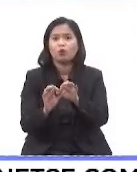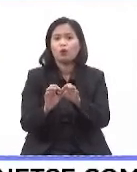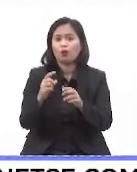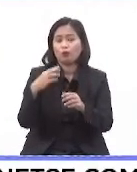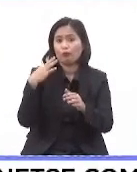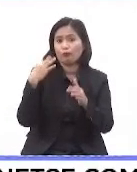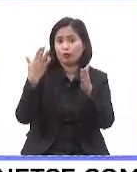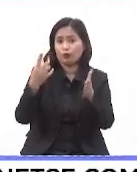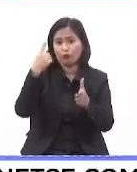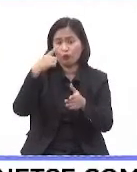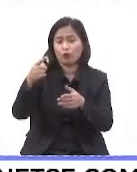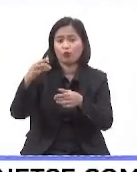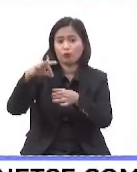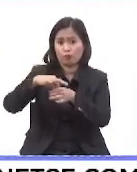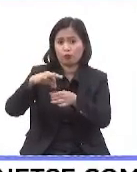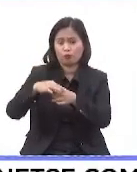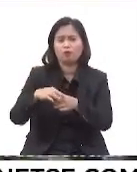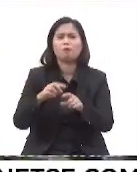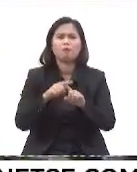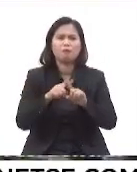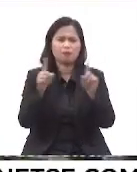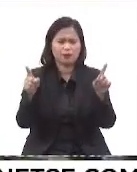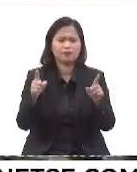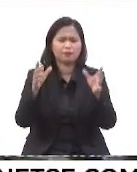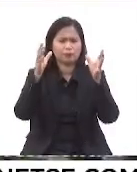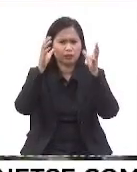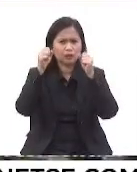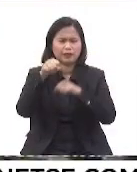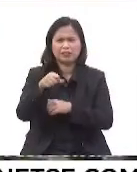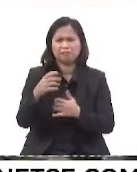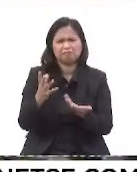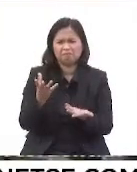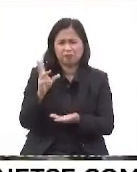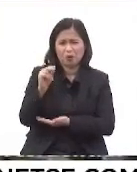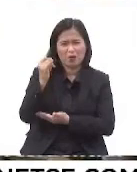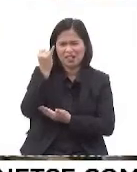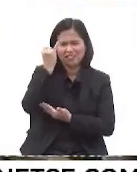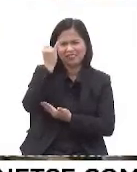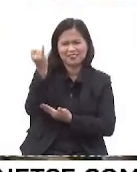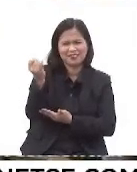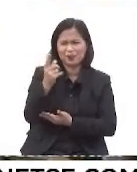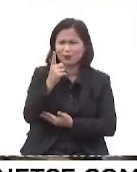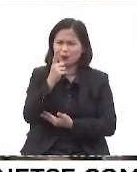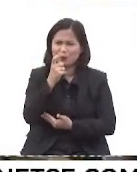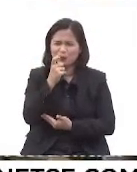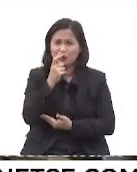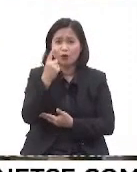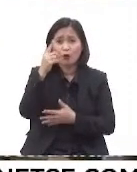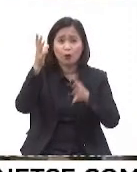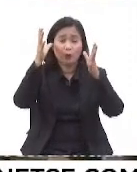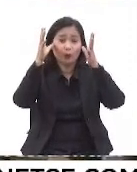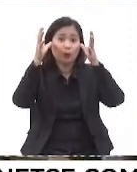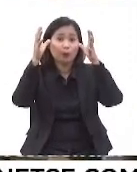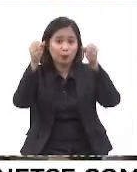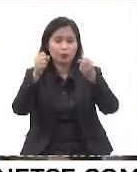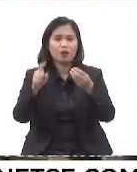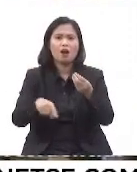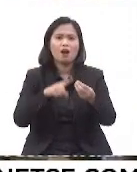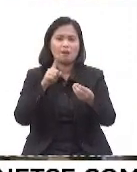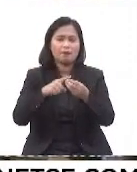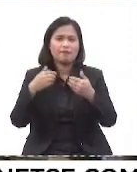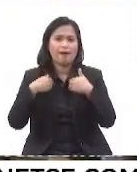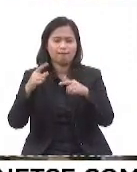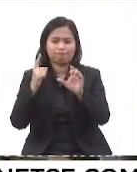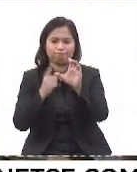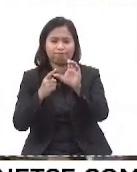halalan. Gayunman, aminado ang Pangulo na wala siyang ideya kung sino-sino sa mga presidential candidate ang naimpluwensyahan